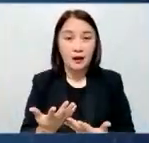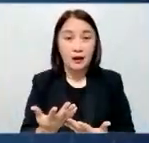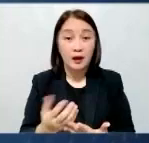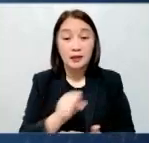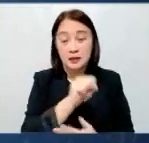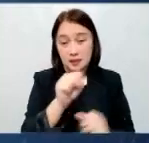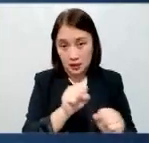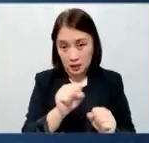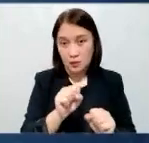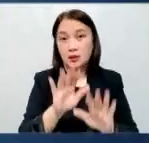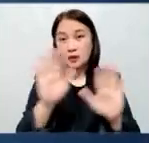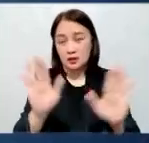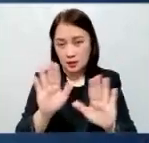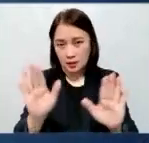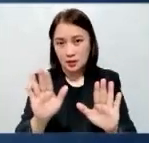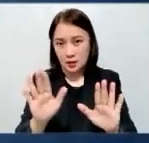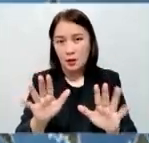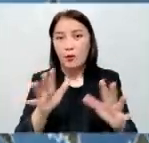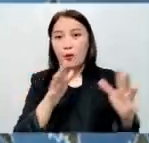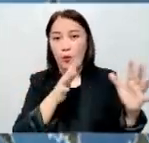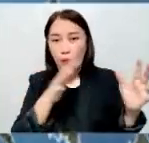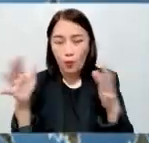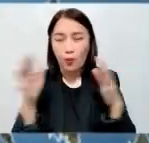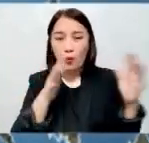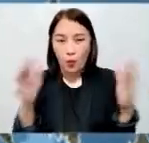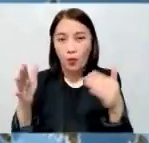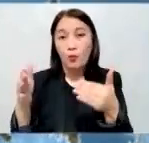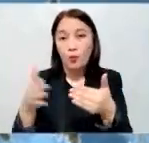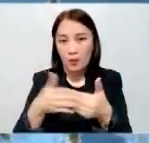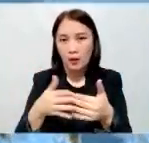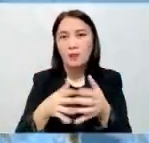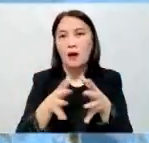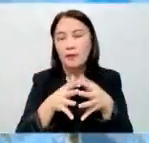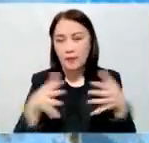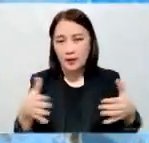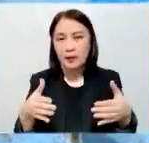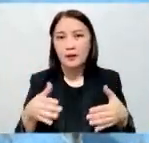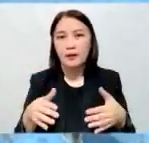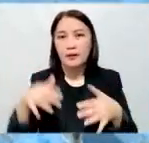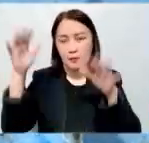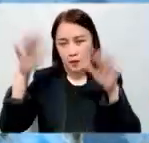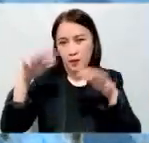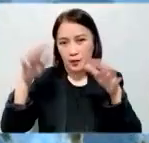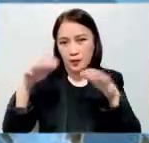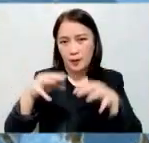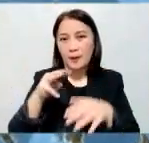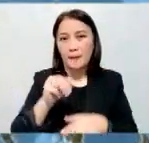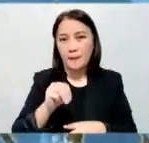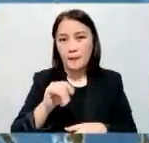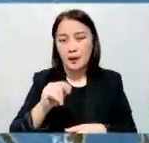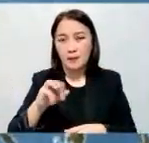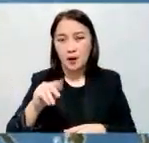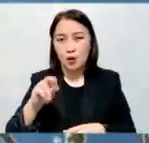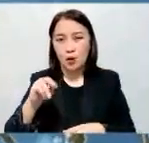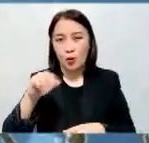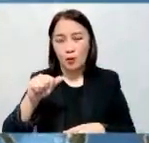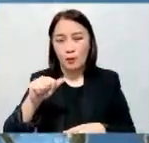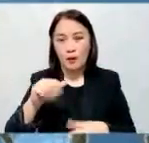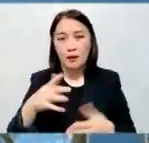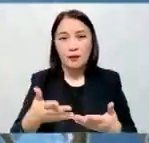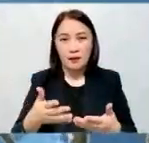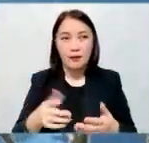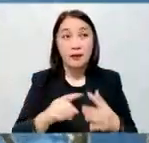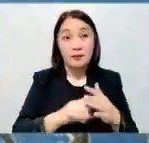habang papalapit ang bagyong Egay. Yan ang magdadala ng ulan sa Mimaropa at Visayas simula sa Linggo. Pagsapit